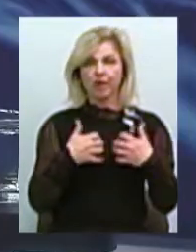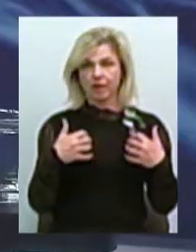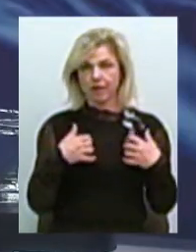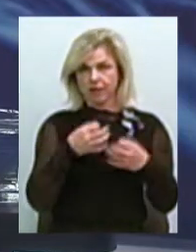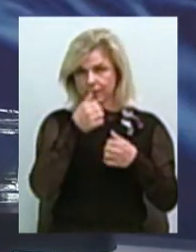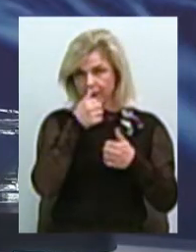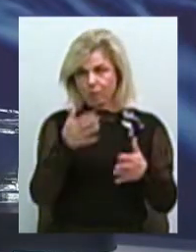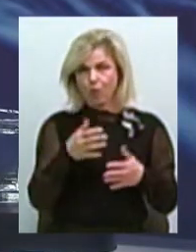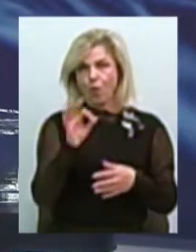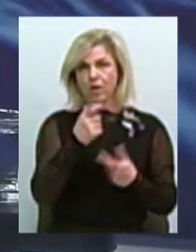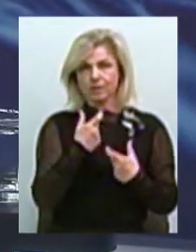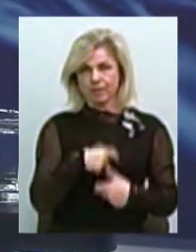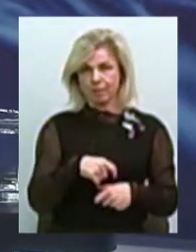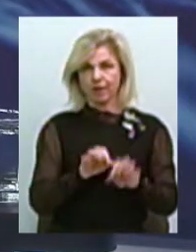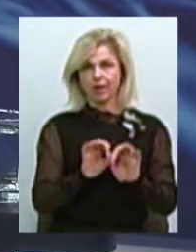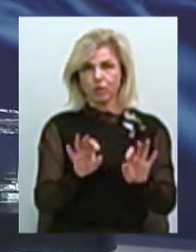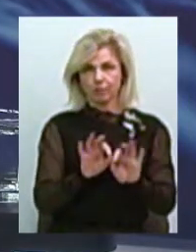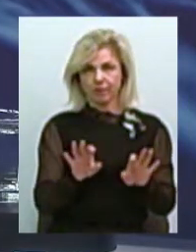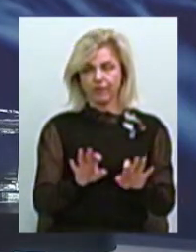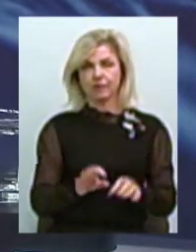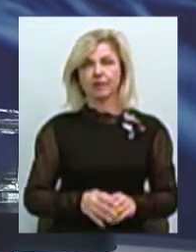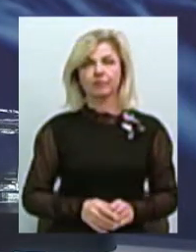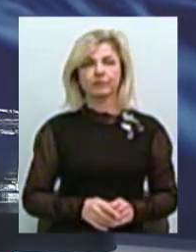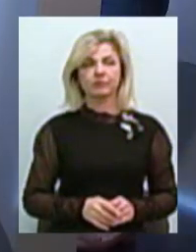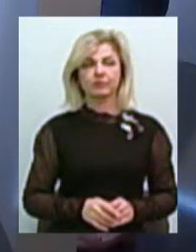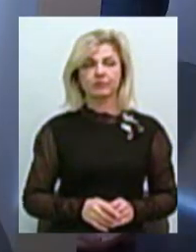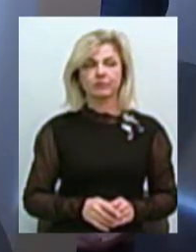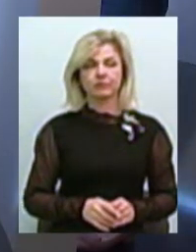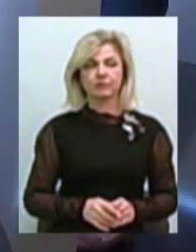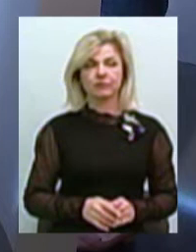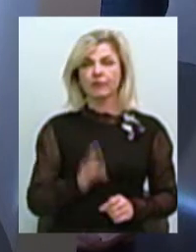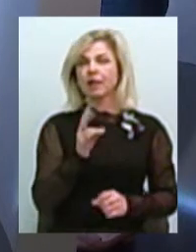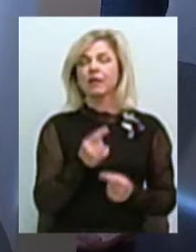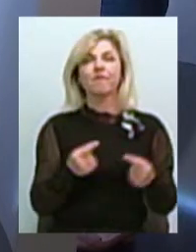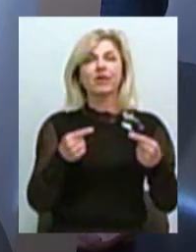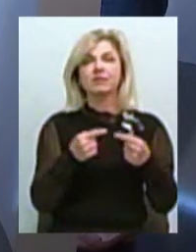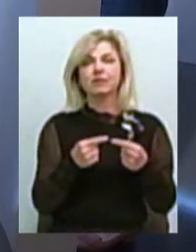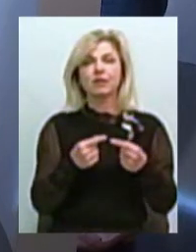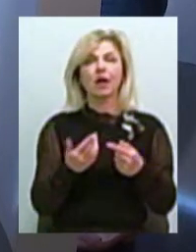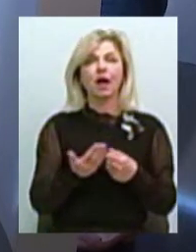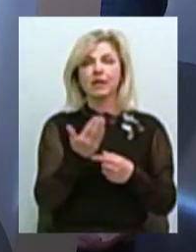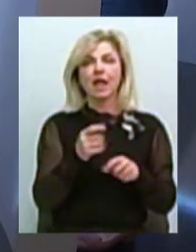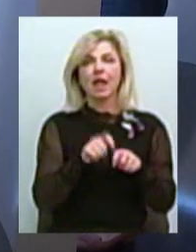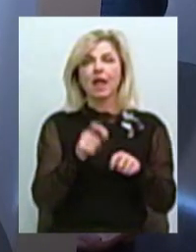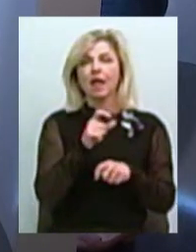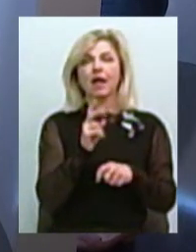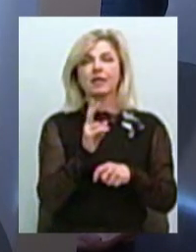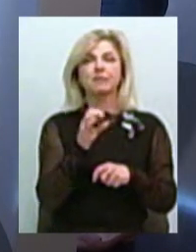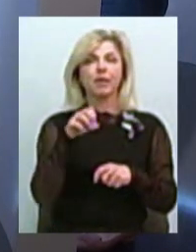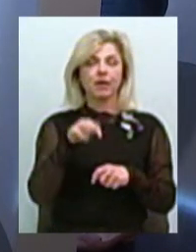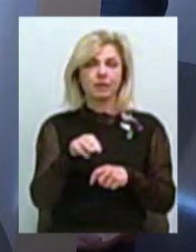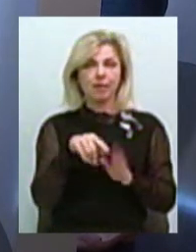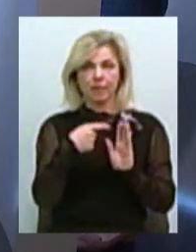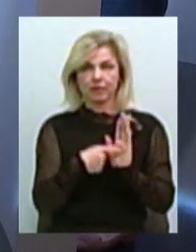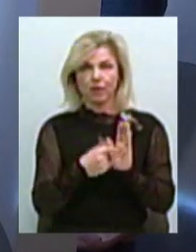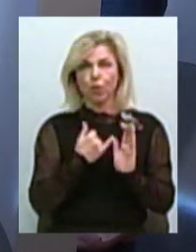сама розповісти. Тварина не може сама про себе розповісти, не визначені якісь експертні питання, немає досвіду